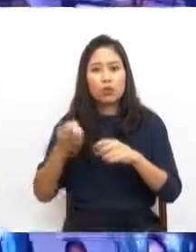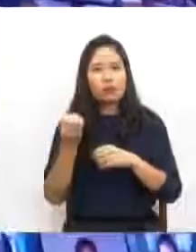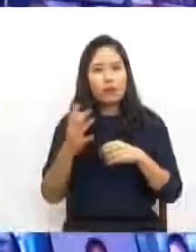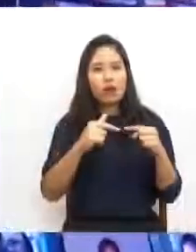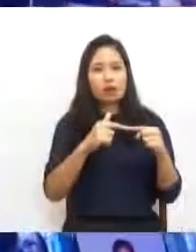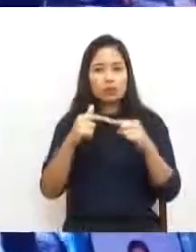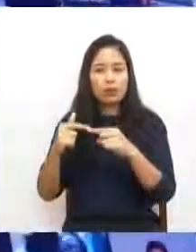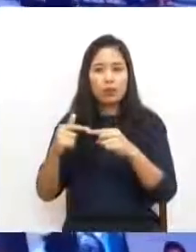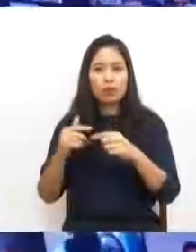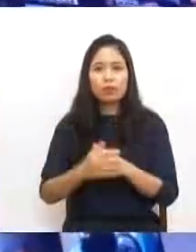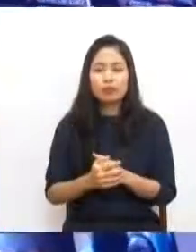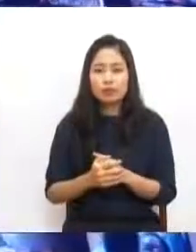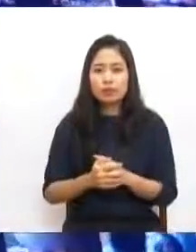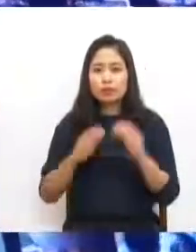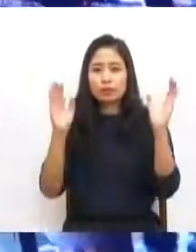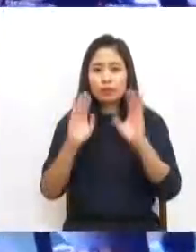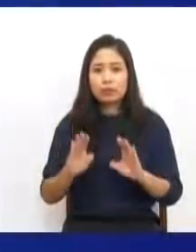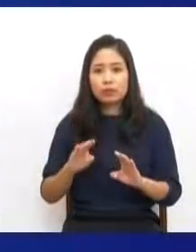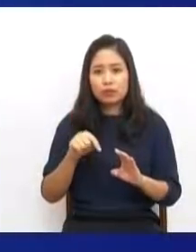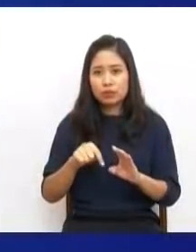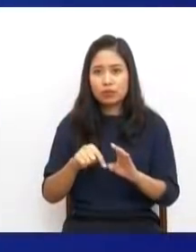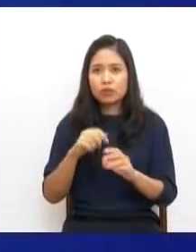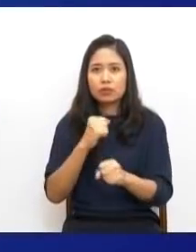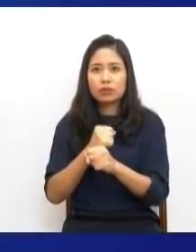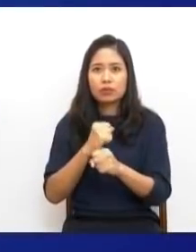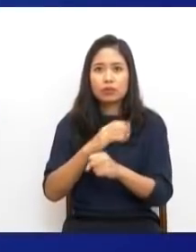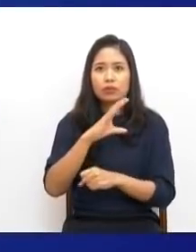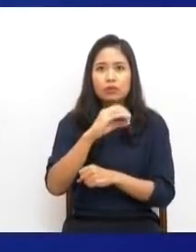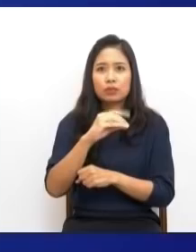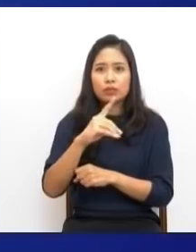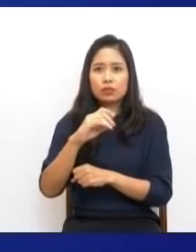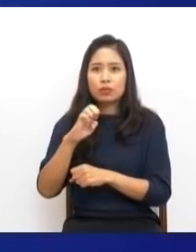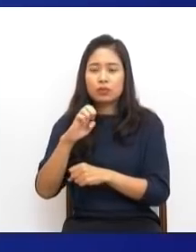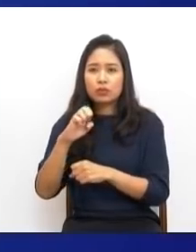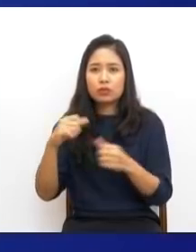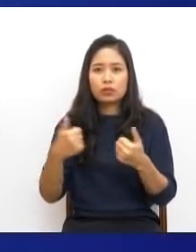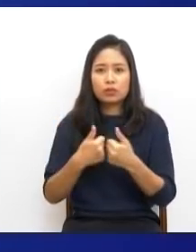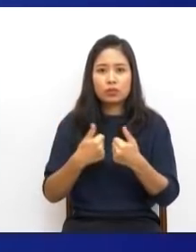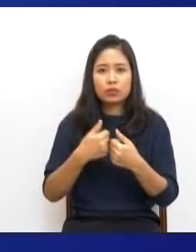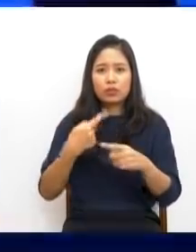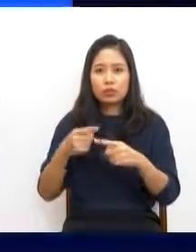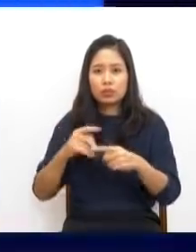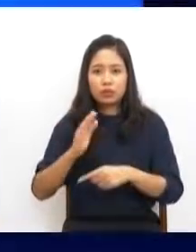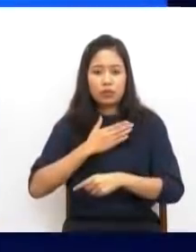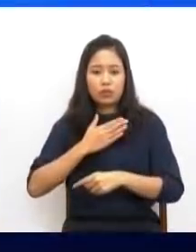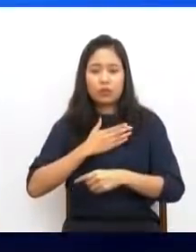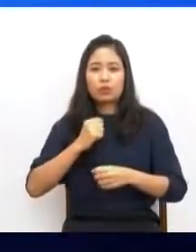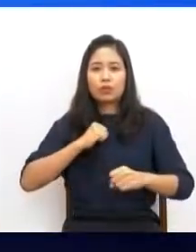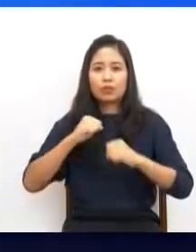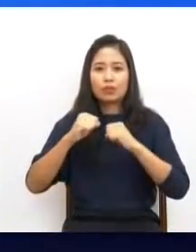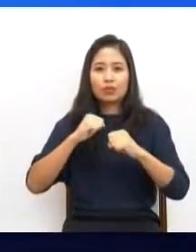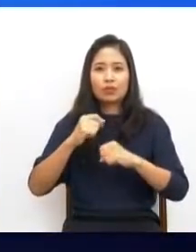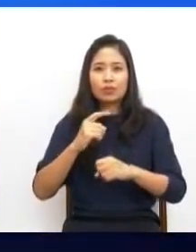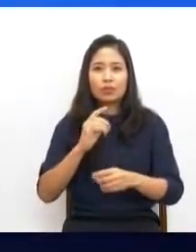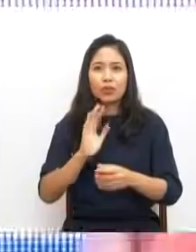พิเศษสำหรับคุณครูที่เข้าร่วมกิจกรรมจะได้โคดดิ้งเพลย์คัสเอาไปเล่นสนุกกับเด็กๆของตัวเองโดยมีดร.อรินช